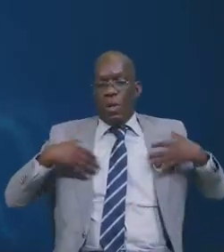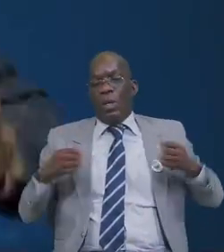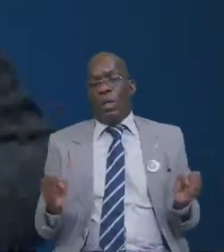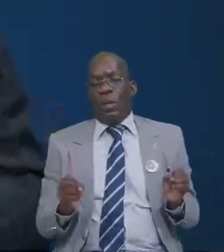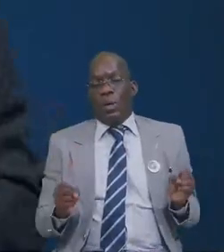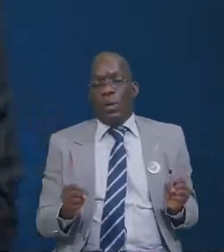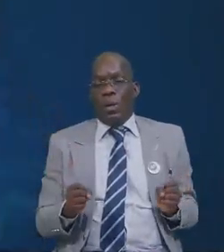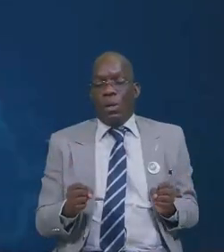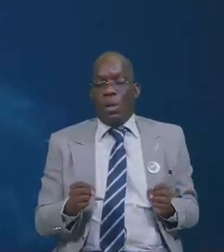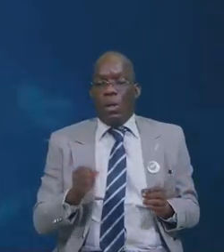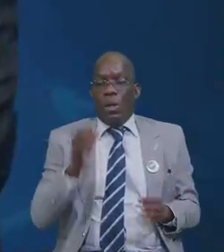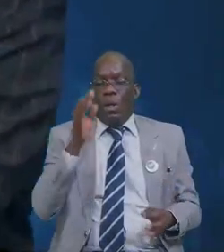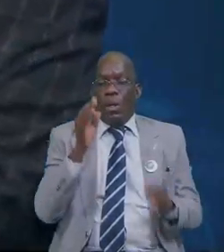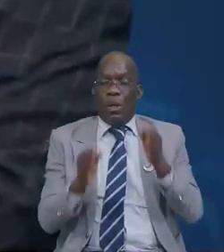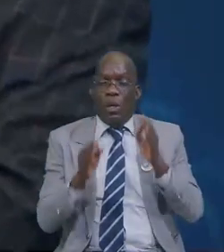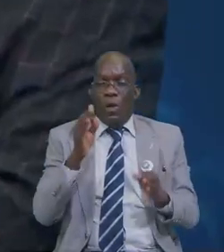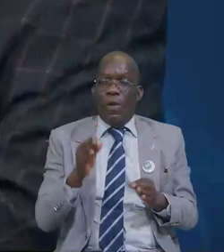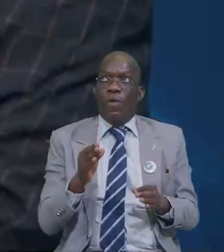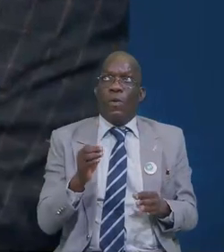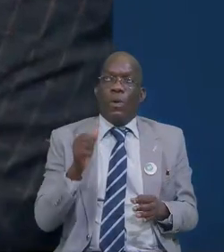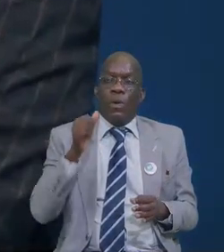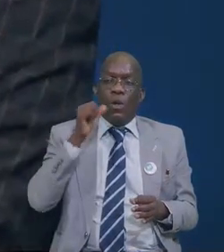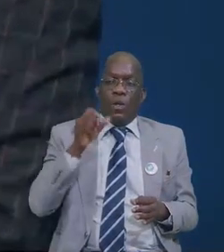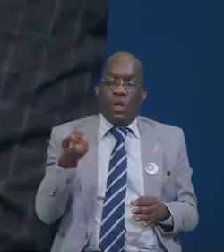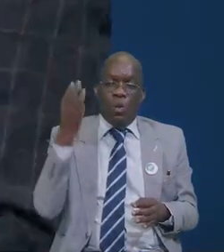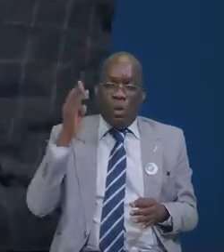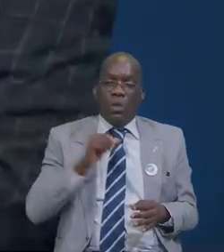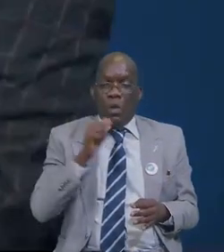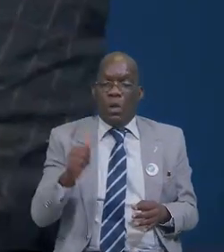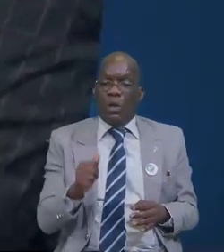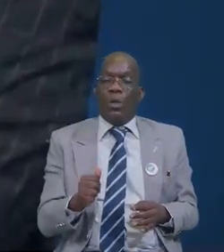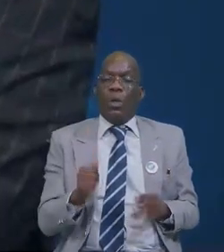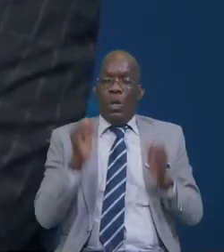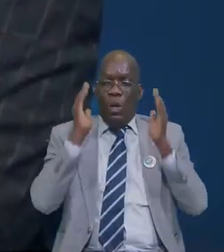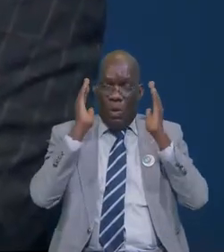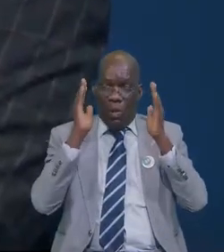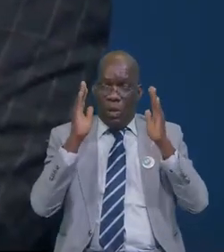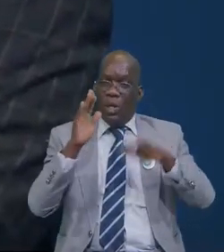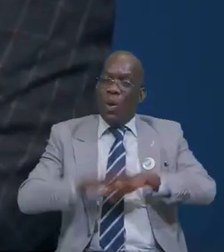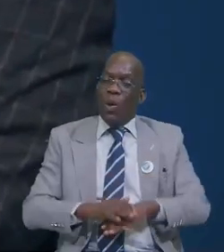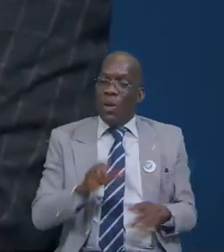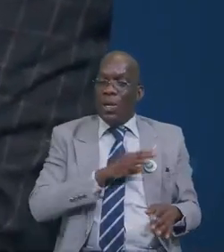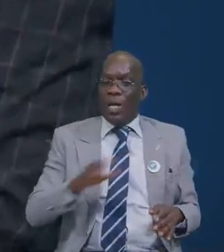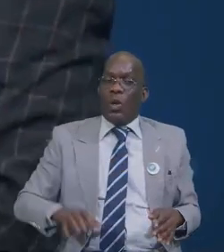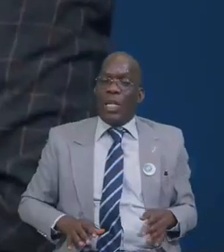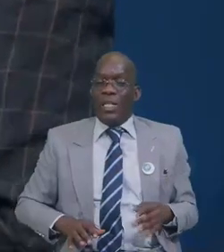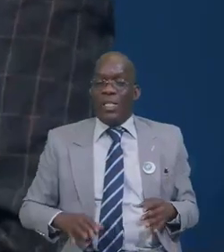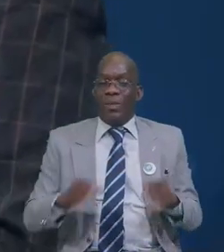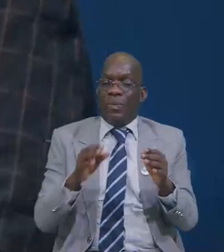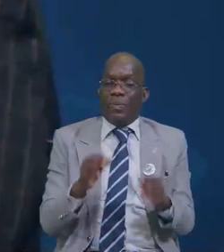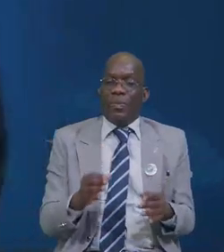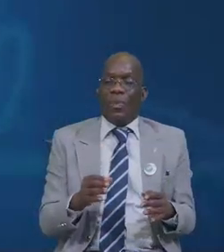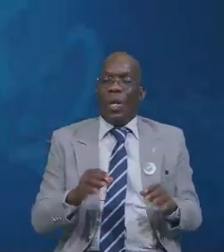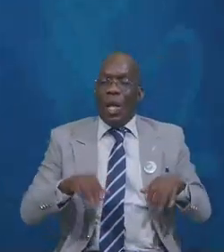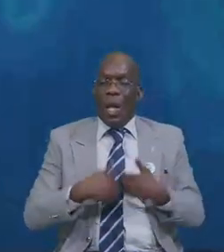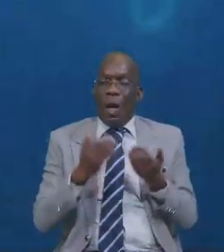guéri. Si elle n'était pas concentrée sur Christ, comment pourra le voir et